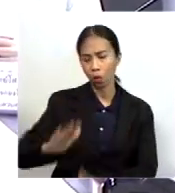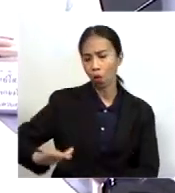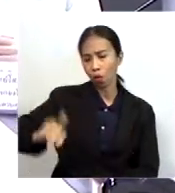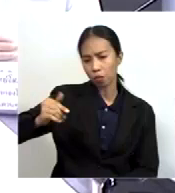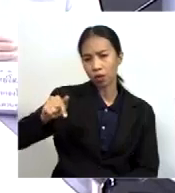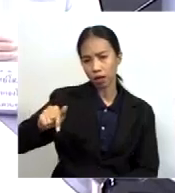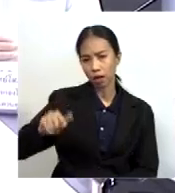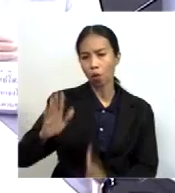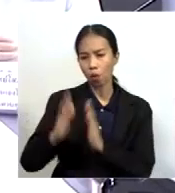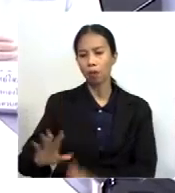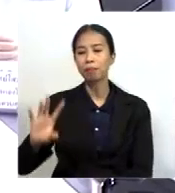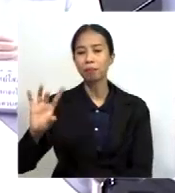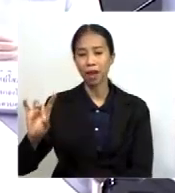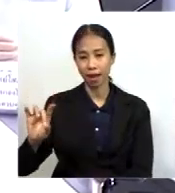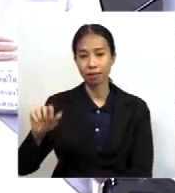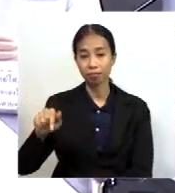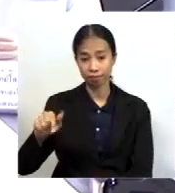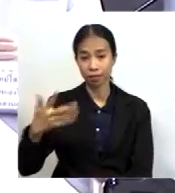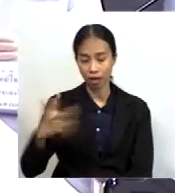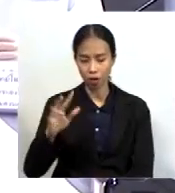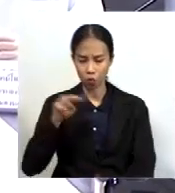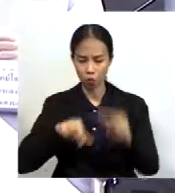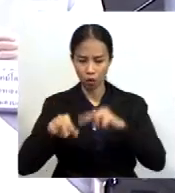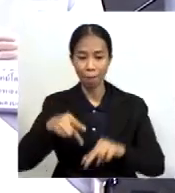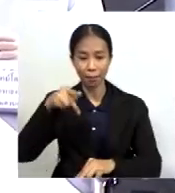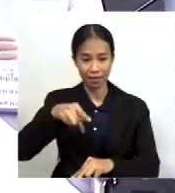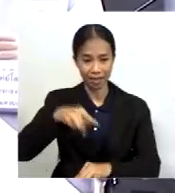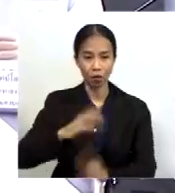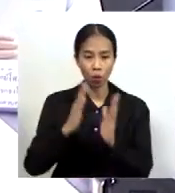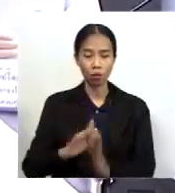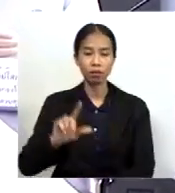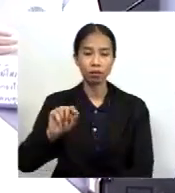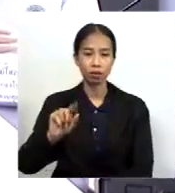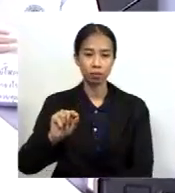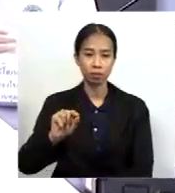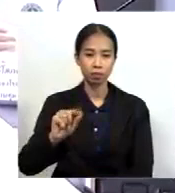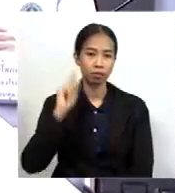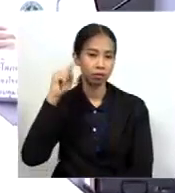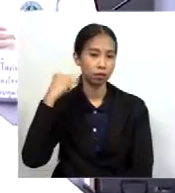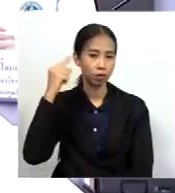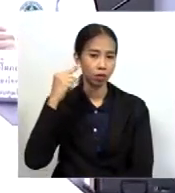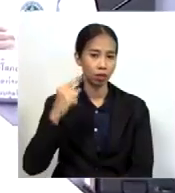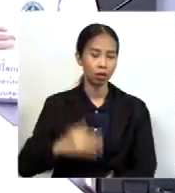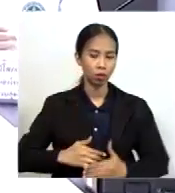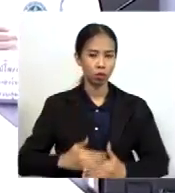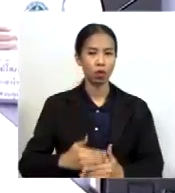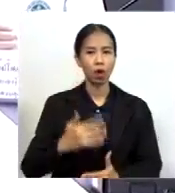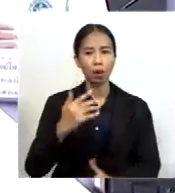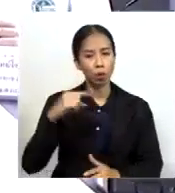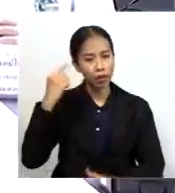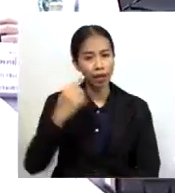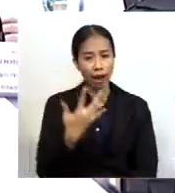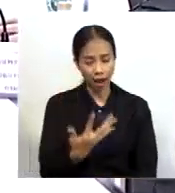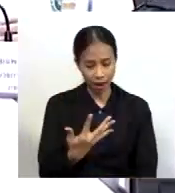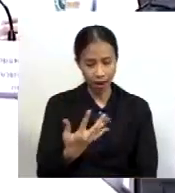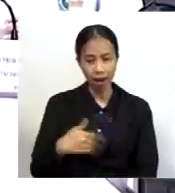นี่ย8คนเองนะครับแล้วก็ต้องดูแลพิเศษ20คนนะครับเป็นผู้หญิงตั้งครรภ์5เด็กเล็ก4นะครับแ